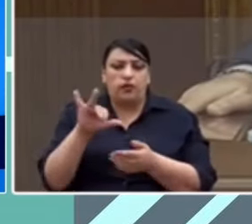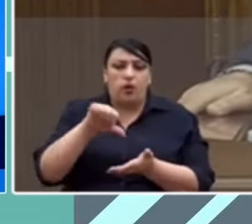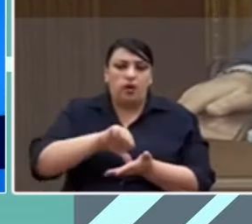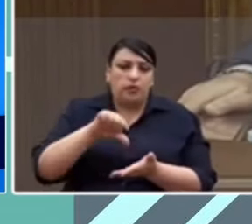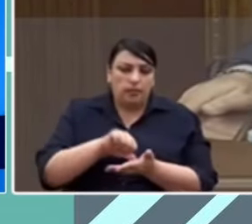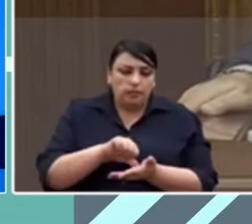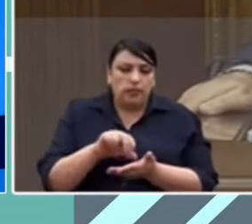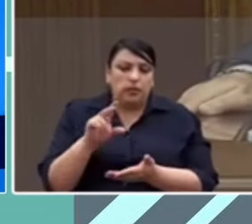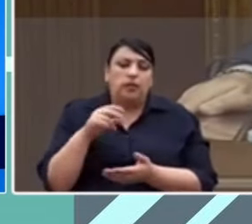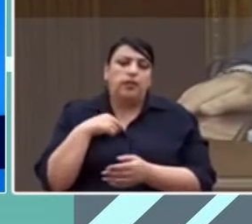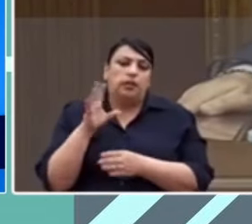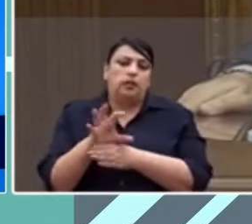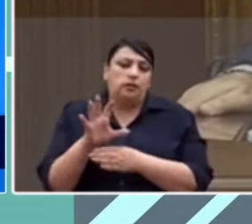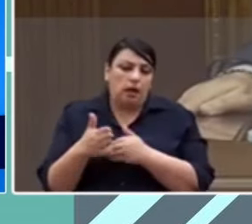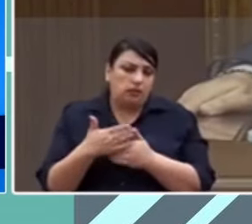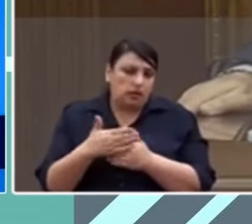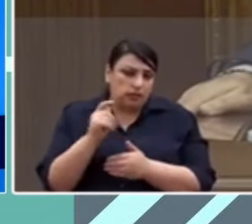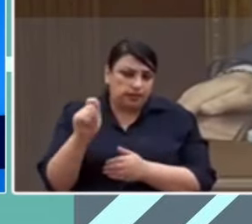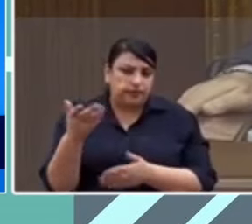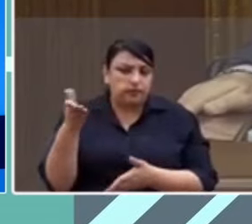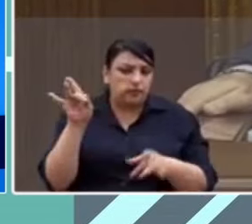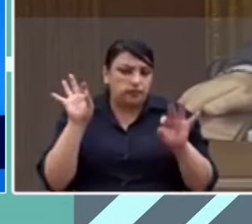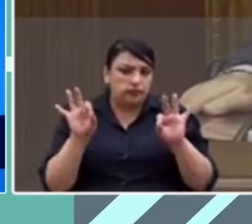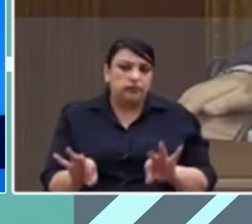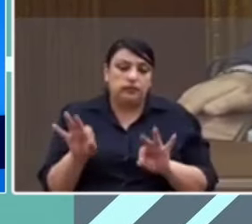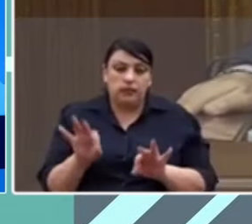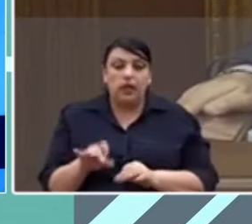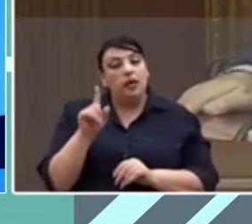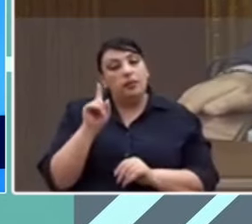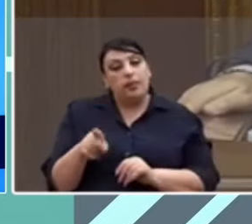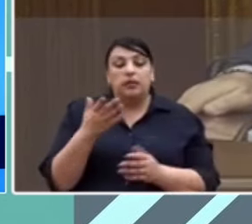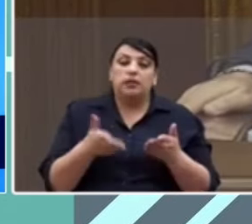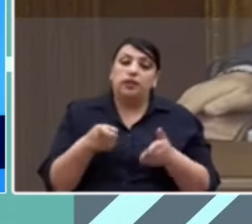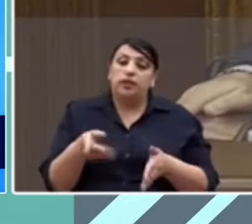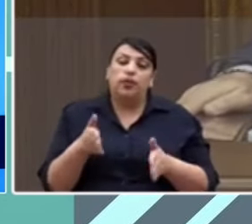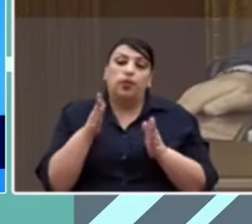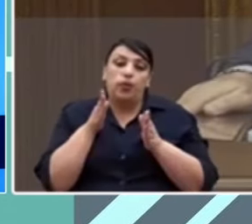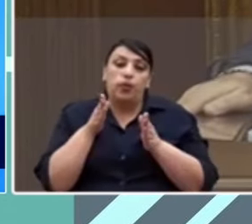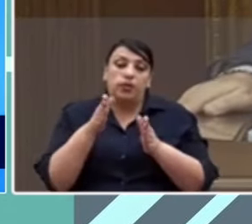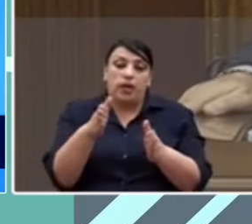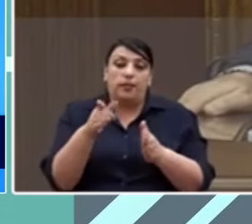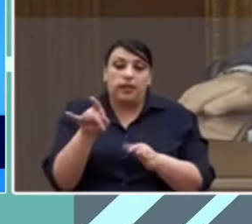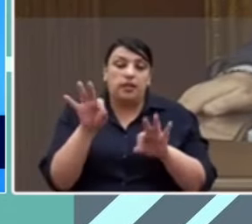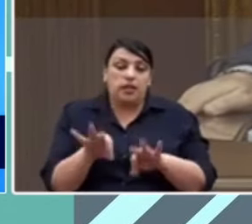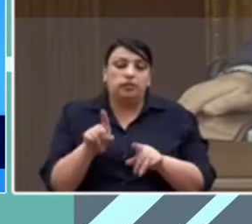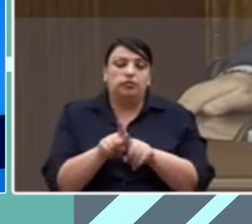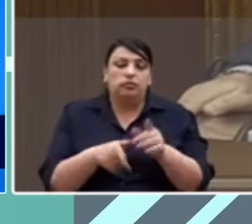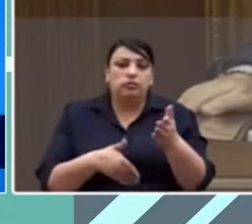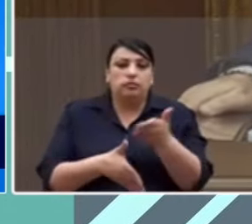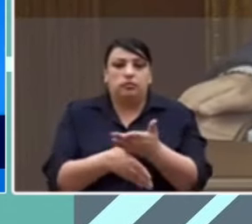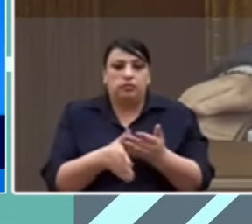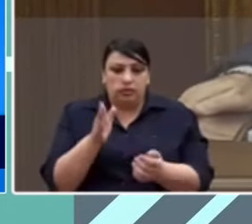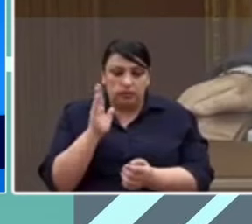հասնենք նրան, որ ինչպես Արամ Սարգսյանն էլ ասաց, սեպտեմբերի 21-ին այդ հանրաքվեն կայանա։